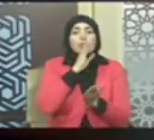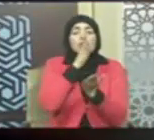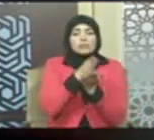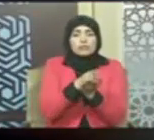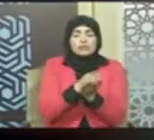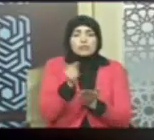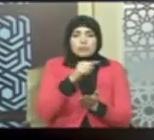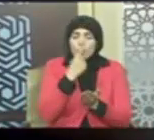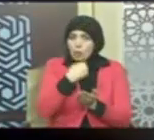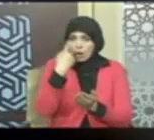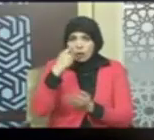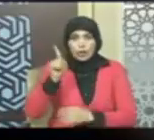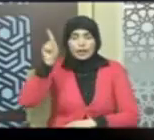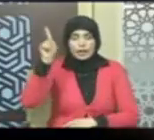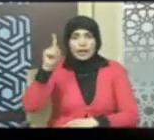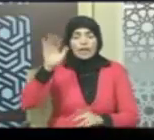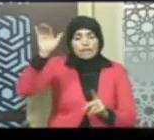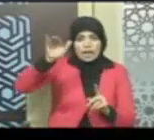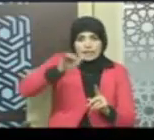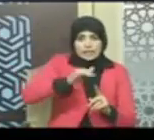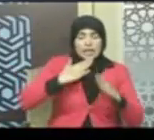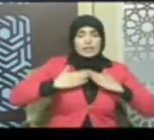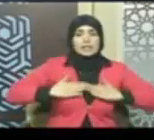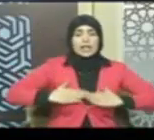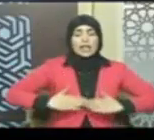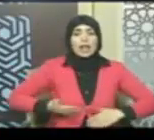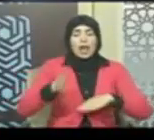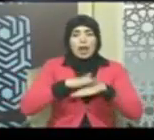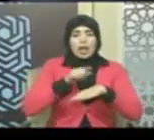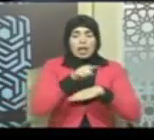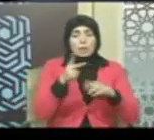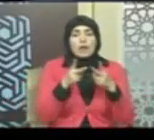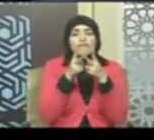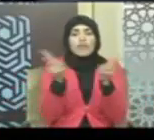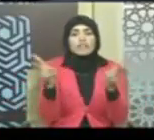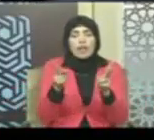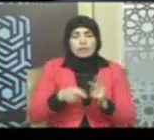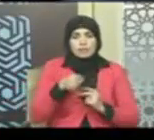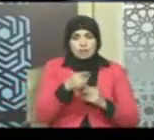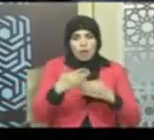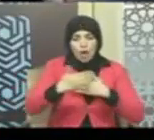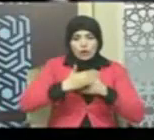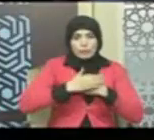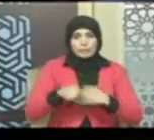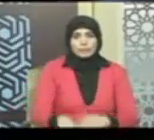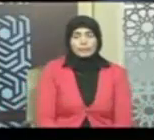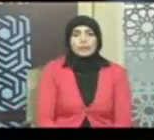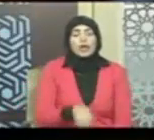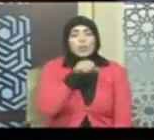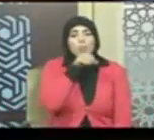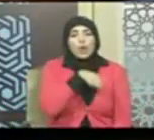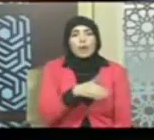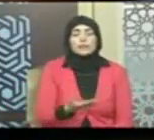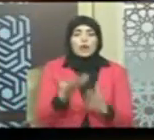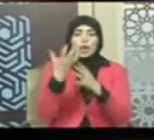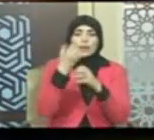السكينة عليهم وأسابهم فتحا قريبا. زوج النبي صلى الله عليه وسلم